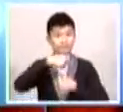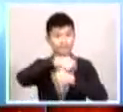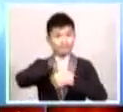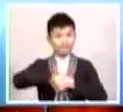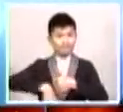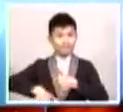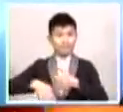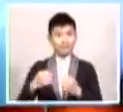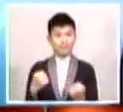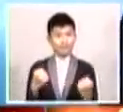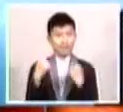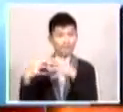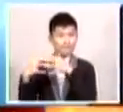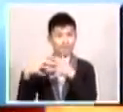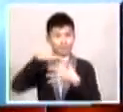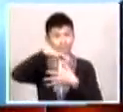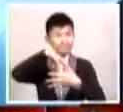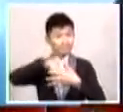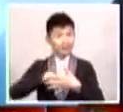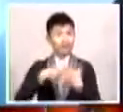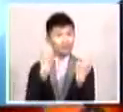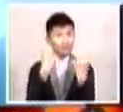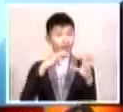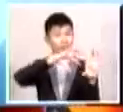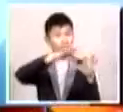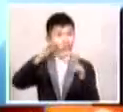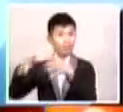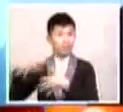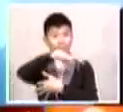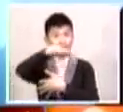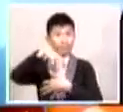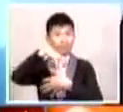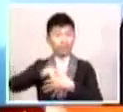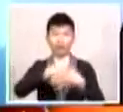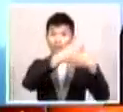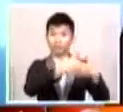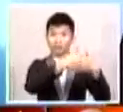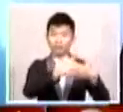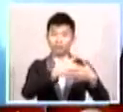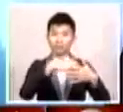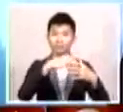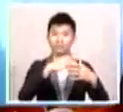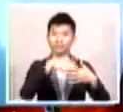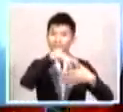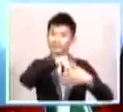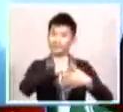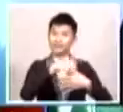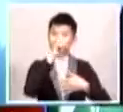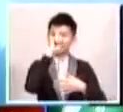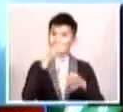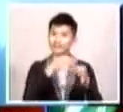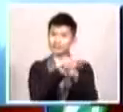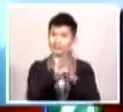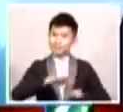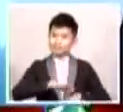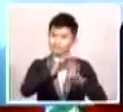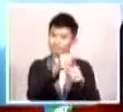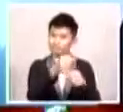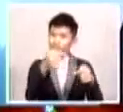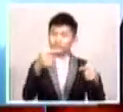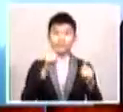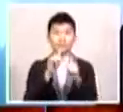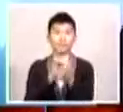量包含有美国在内的全球所有国家的力量，也包含有中国大陆内部期待经济更加繁荣、人